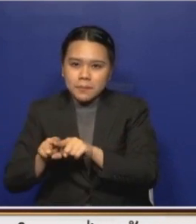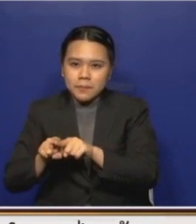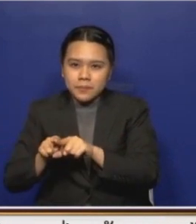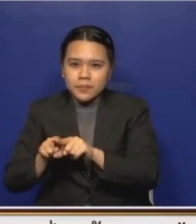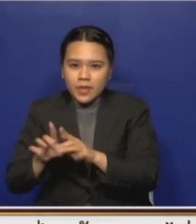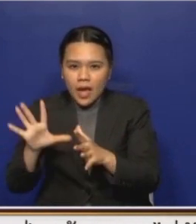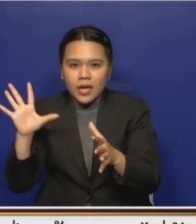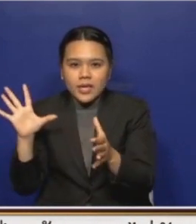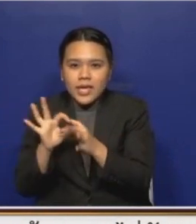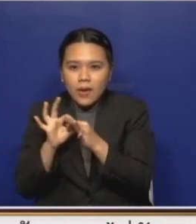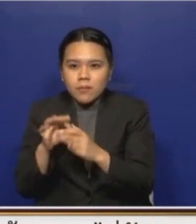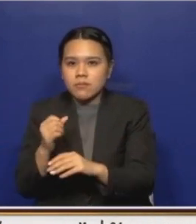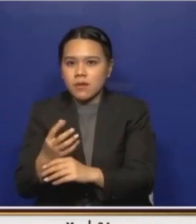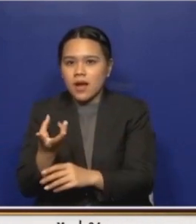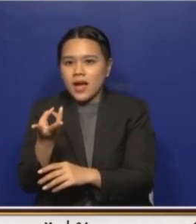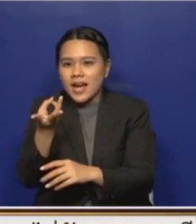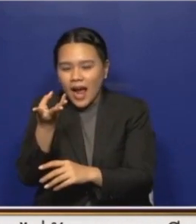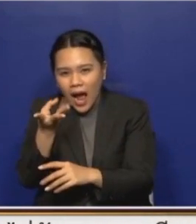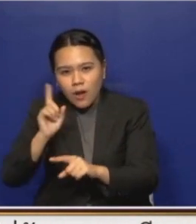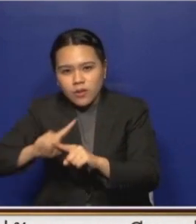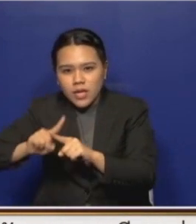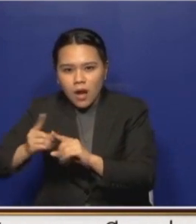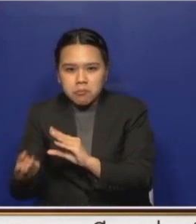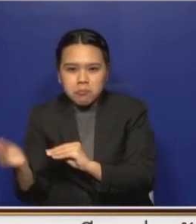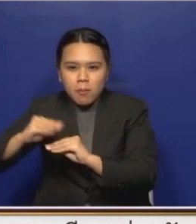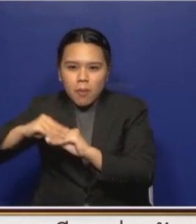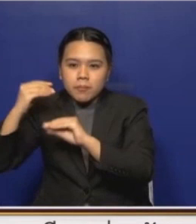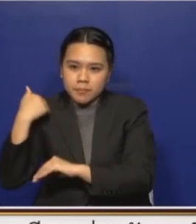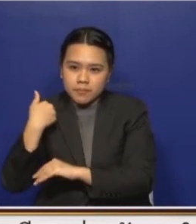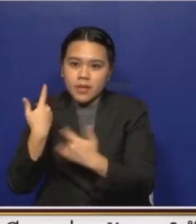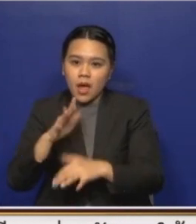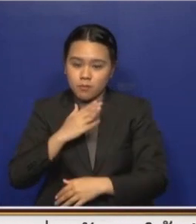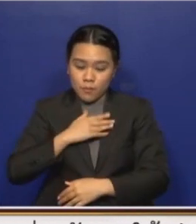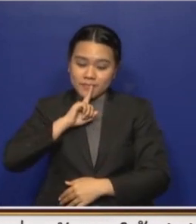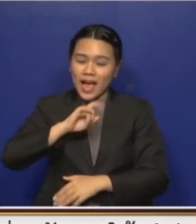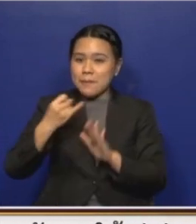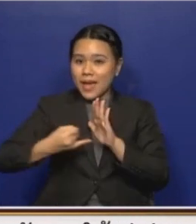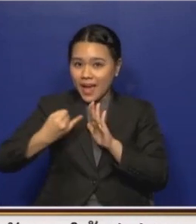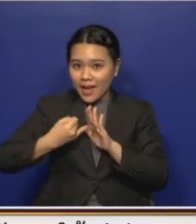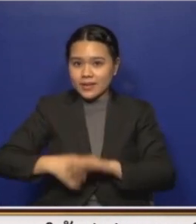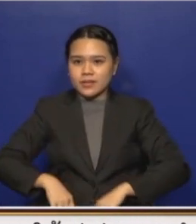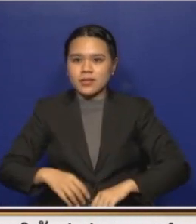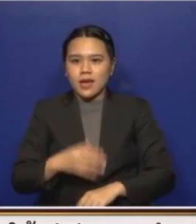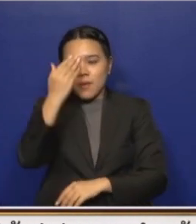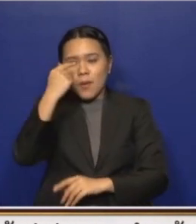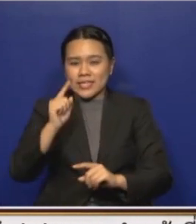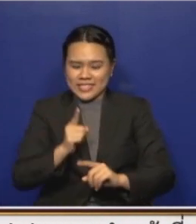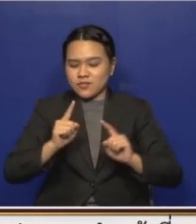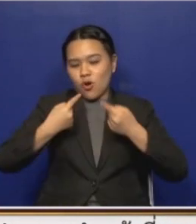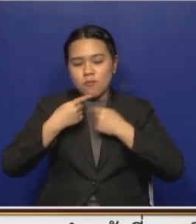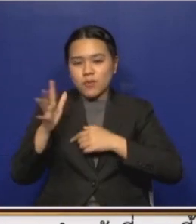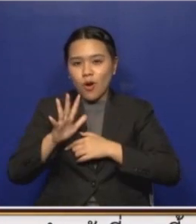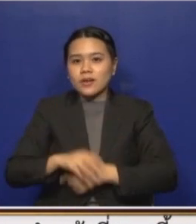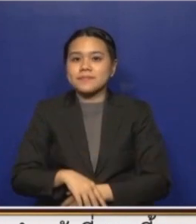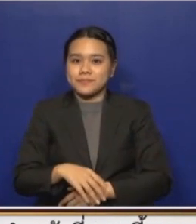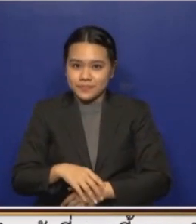อบถ้าชาวบ้านหรือคนไทยที่ดูโทรทัศน์อยู่วันนี้ถ้าท่านไม่เข้าใจอย่างนี้ก็แปลว่าเราผมไม่ได้พูดภาษาไทยแล้วผมถ